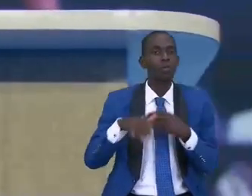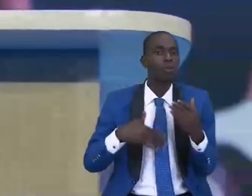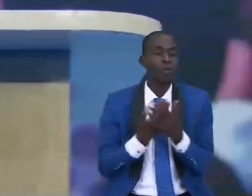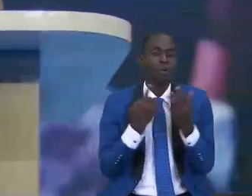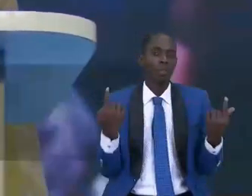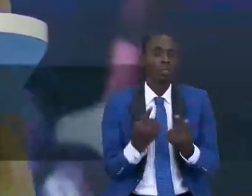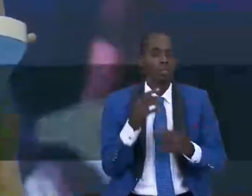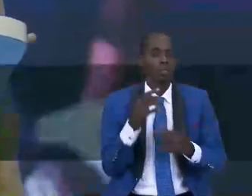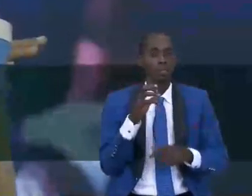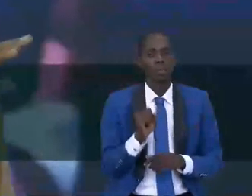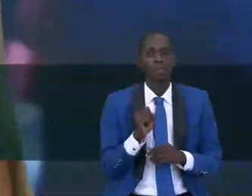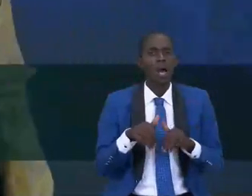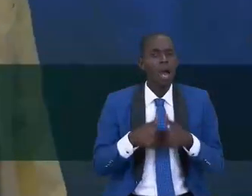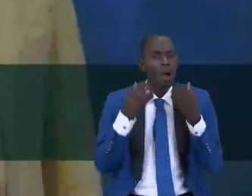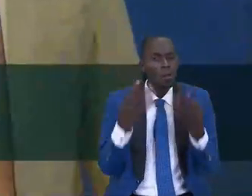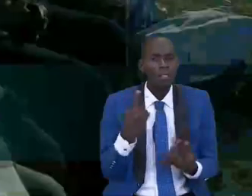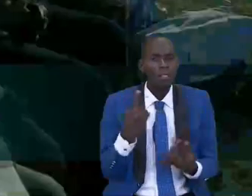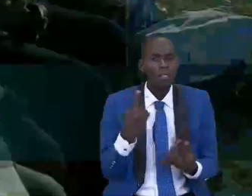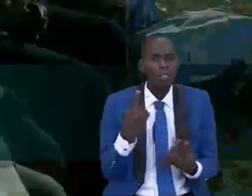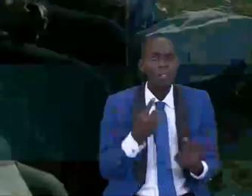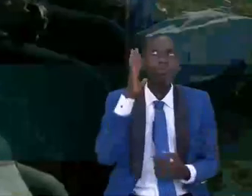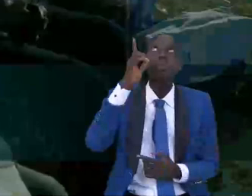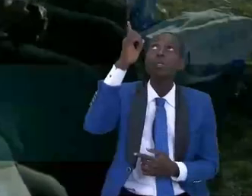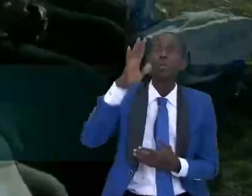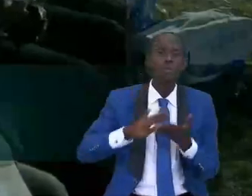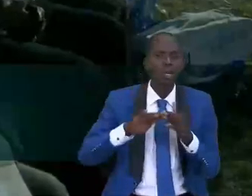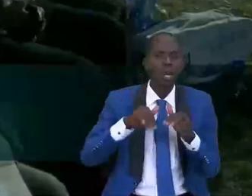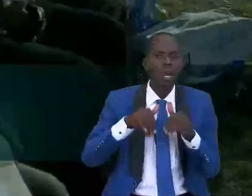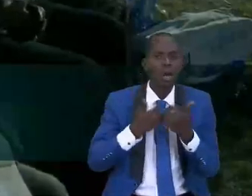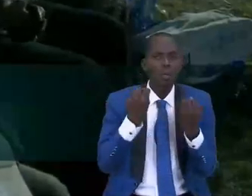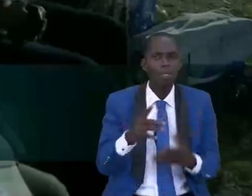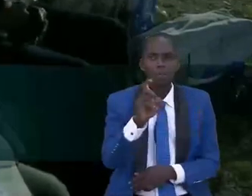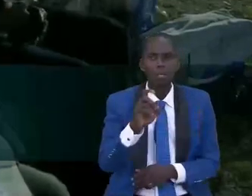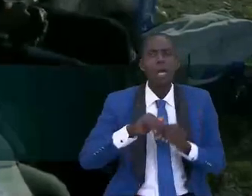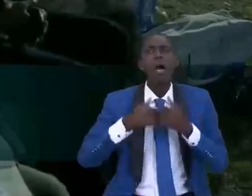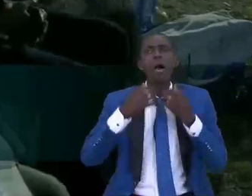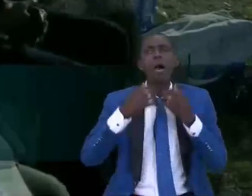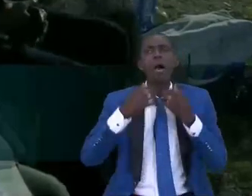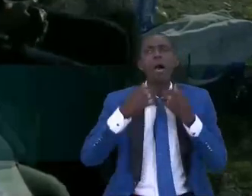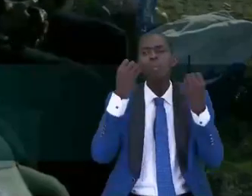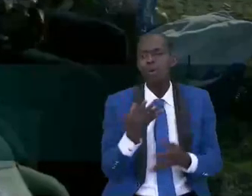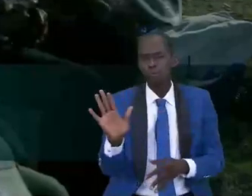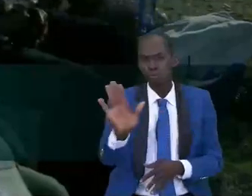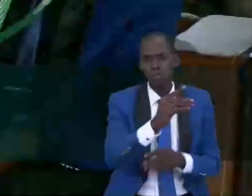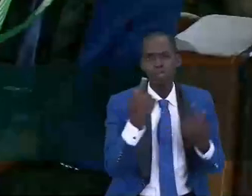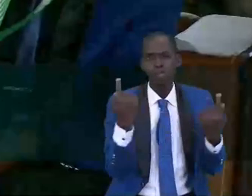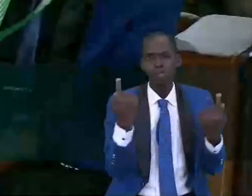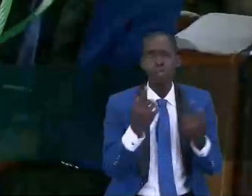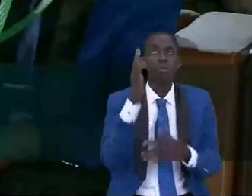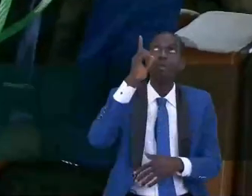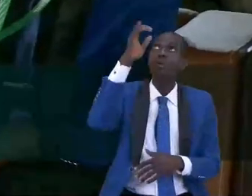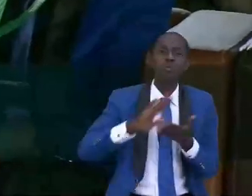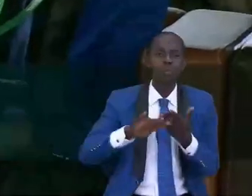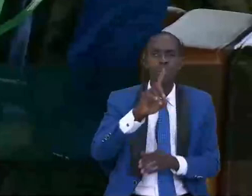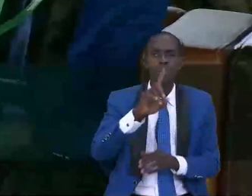tous les péchés. Combien de péchés Dieu pardonnera-t-il? Combien de vos péchés Dieu